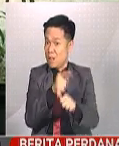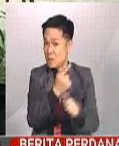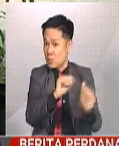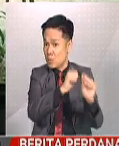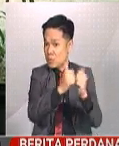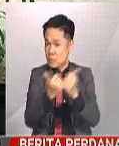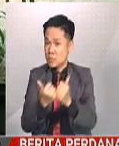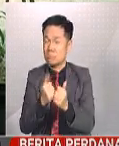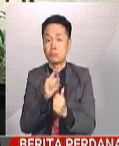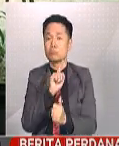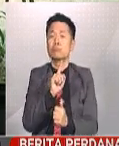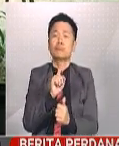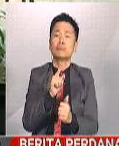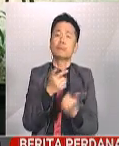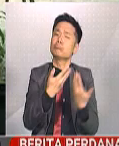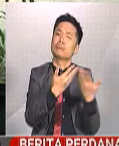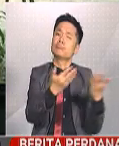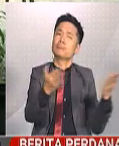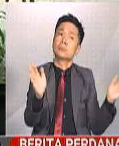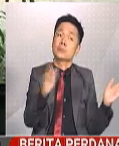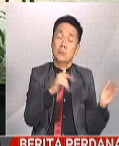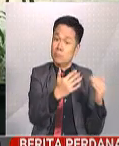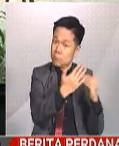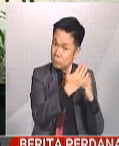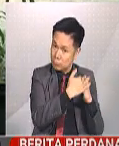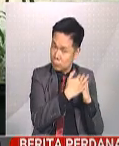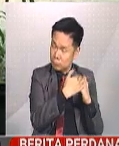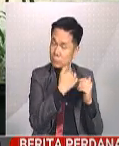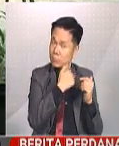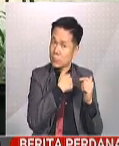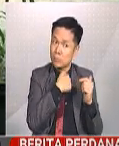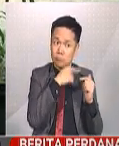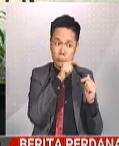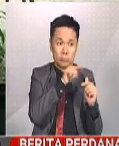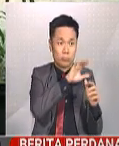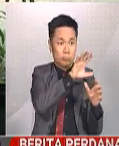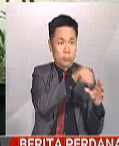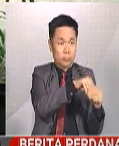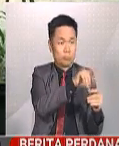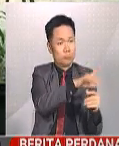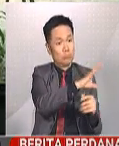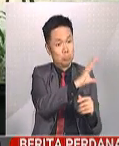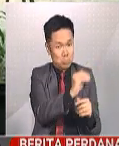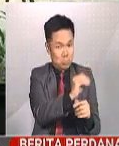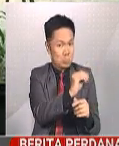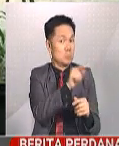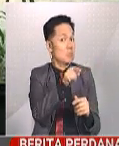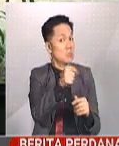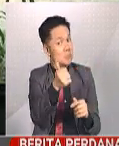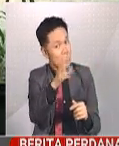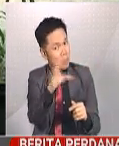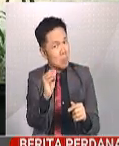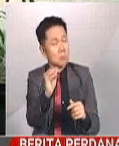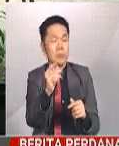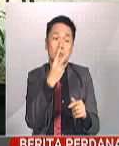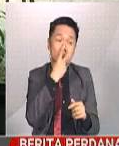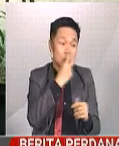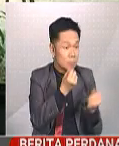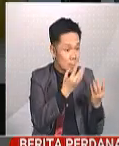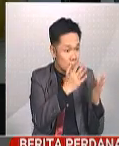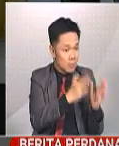sat pergi mana-mana kalau kata jemaah ajak saya katalah daripada daripada Berapa orang yang